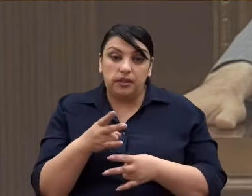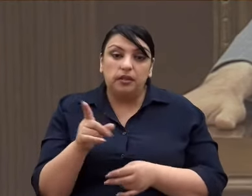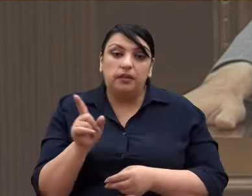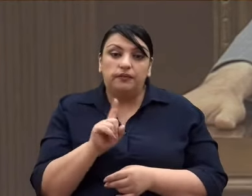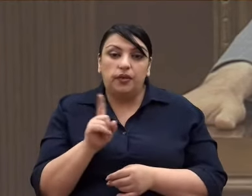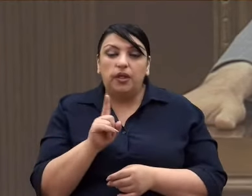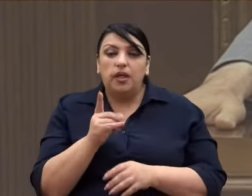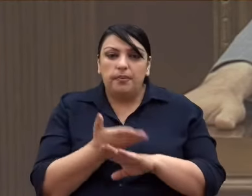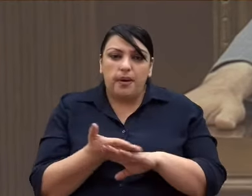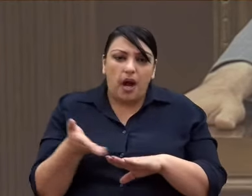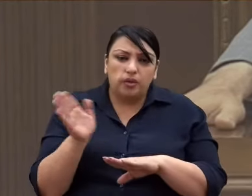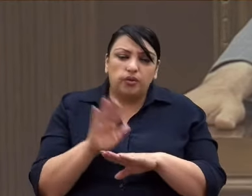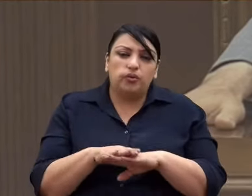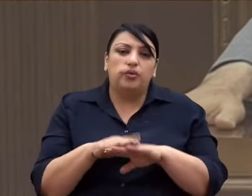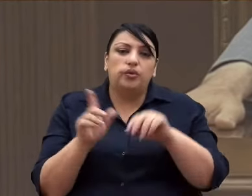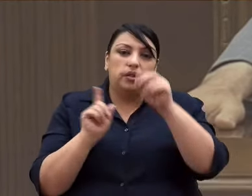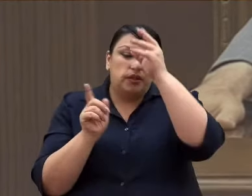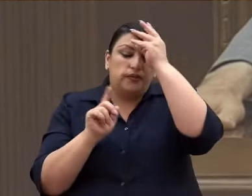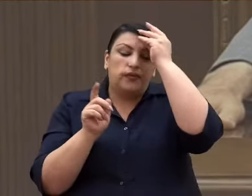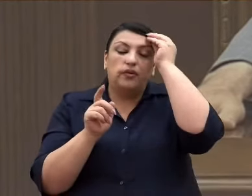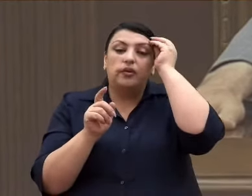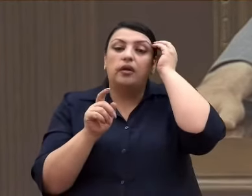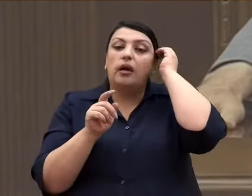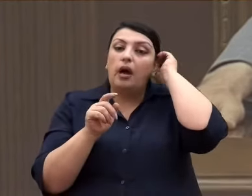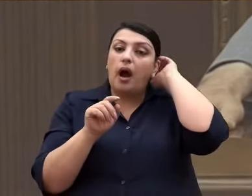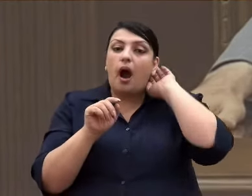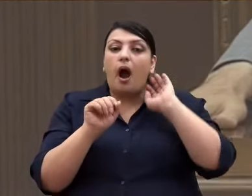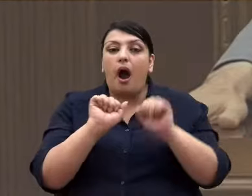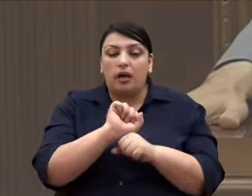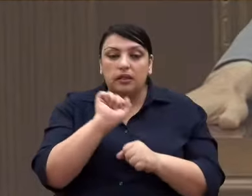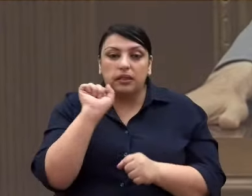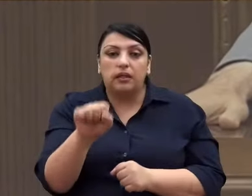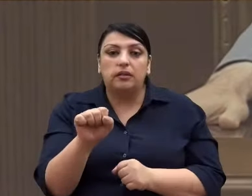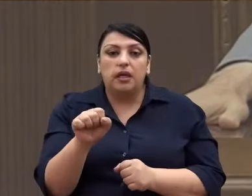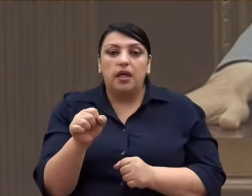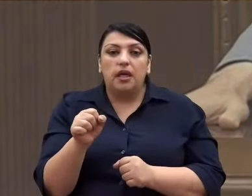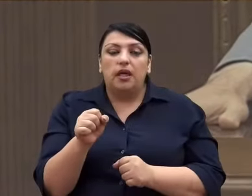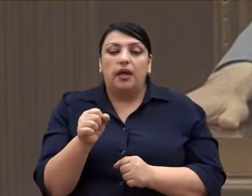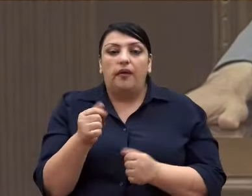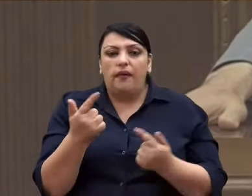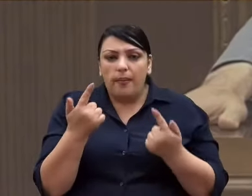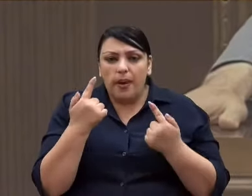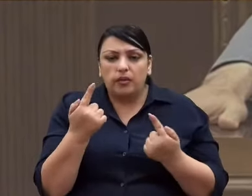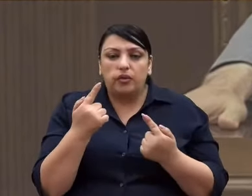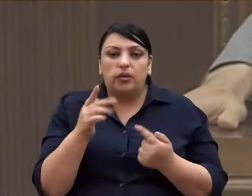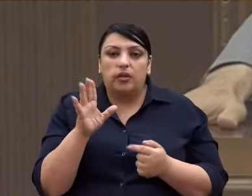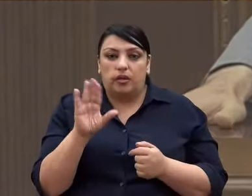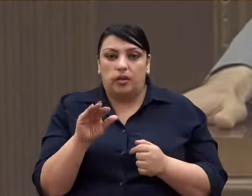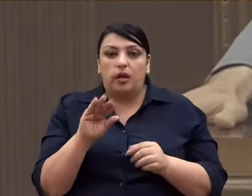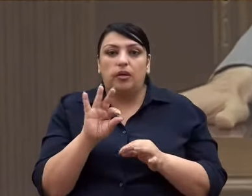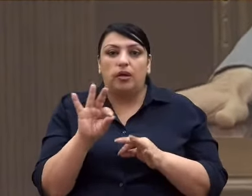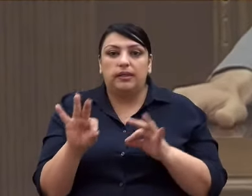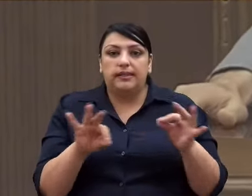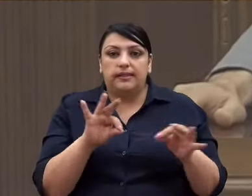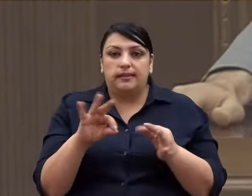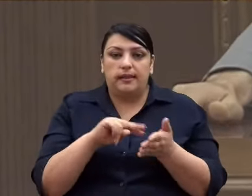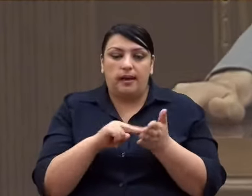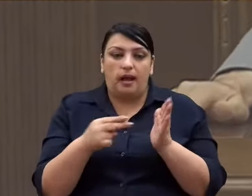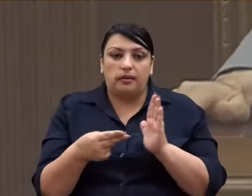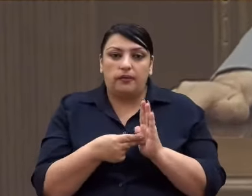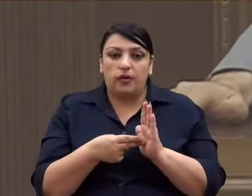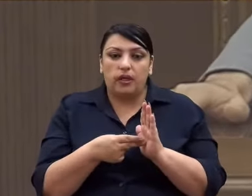կարողանանք բարդույթները հաղթահարել, հարկ, այսպես պատշաճ ծրագրավորել այն